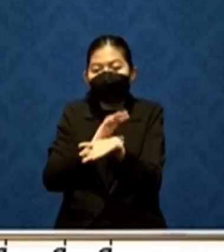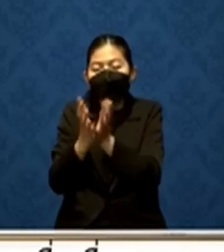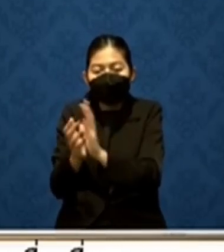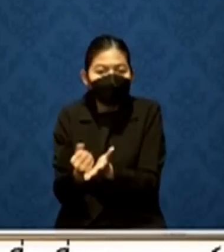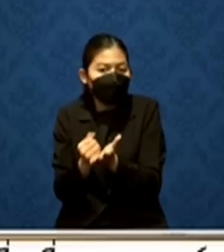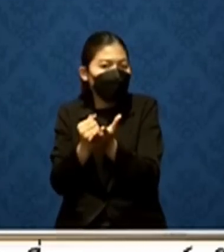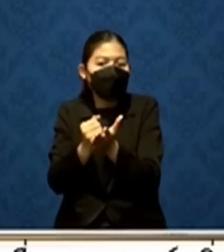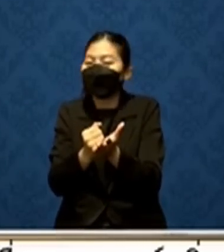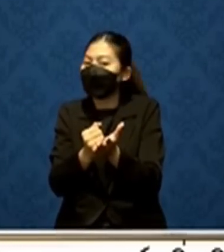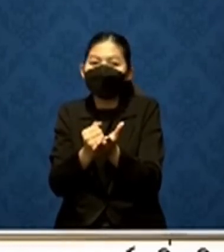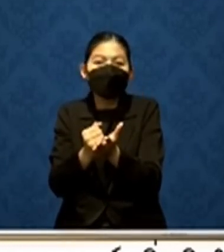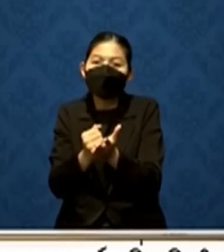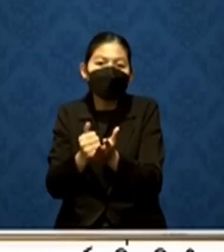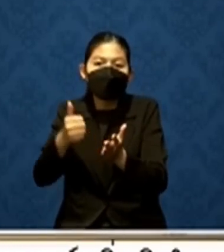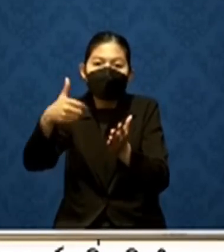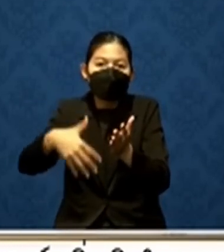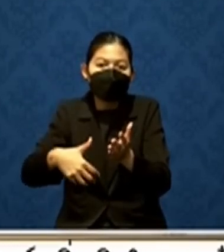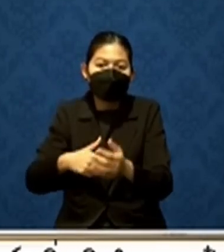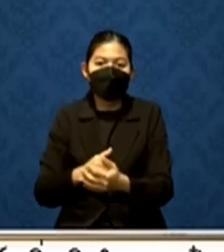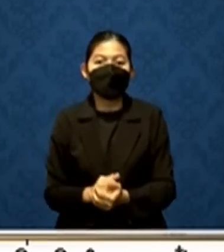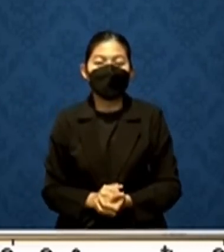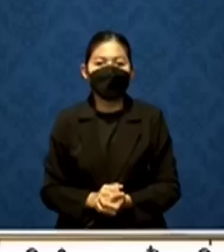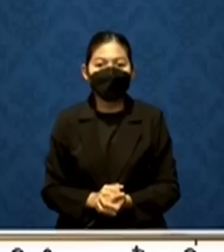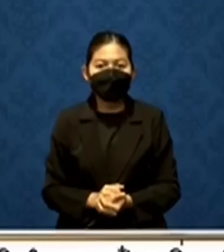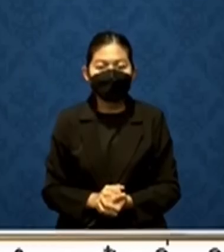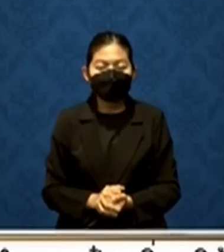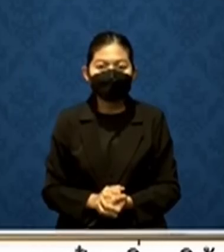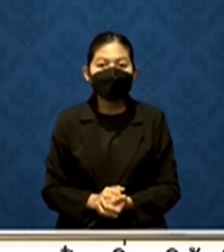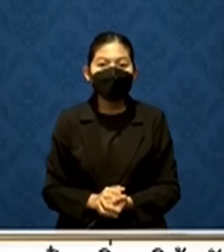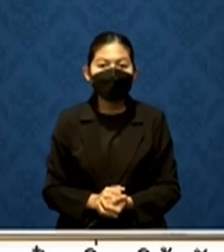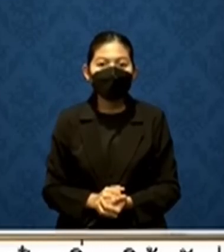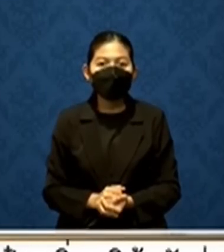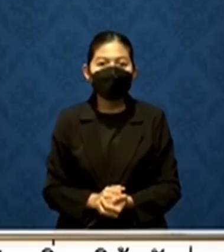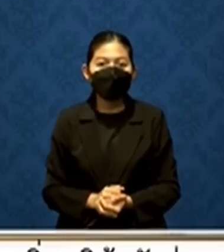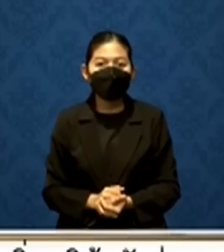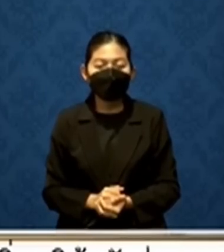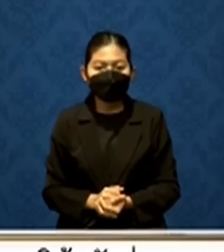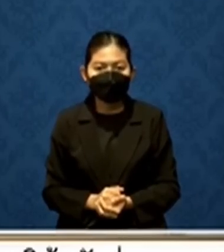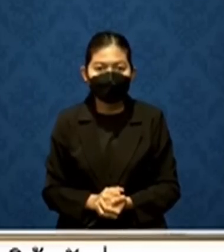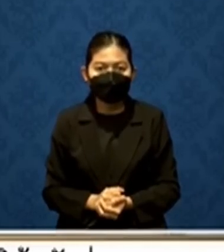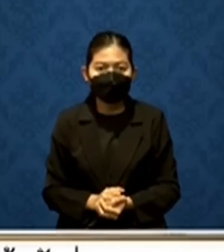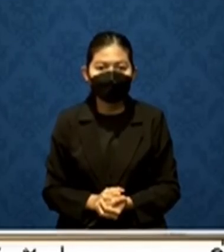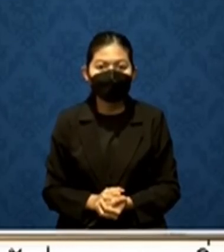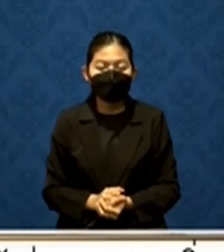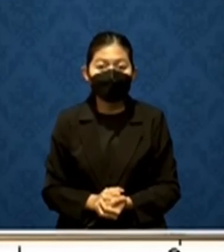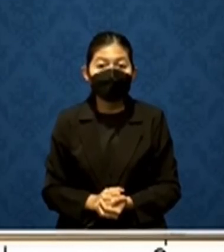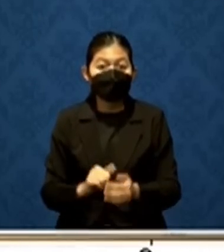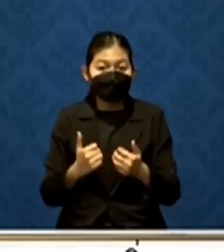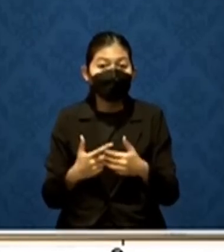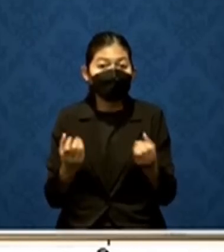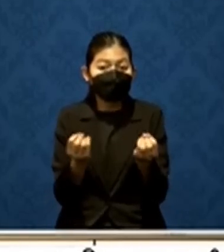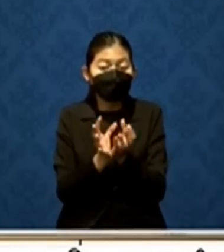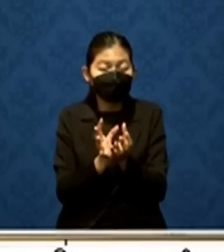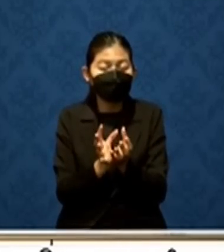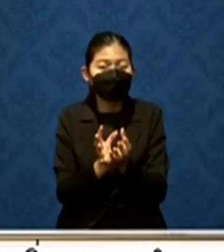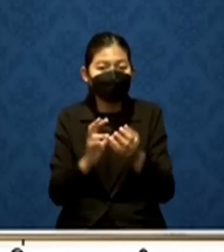อย่างมีประสิทธิภาพทำอาจารย์ที่เคารพครับภายใต้สถานการณ์ความเดือดร้อน